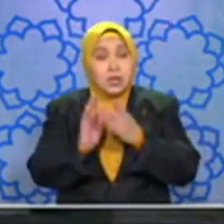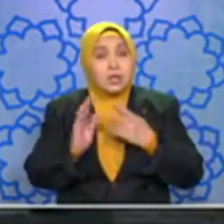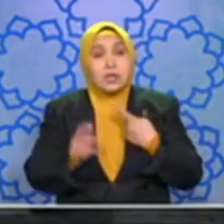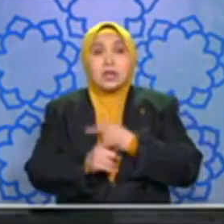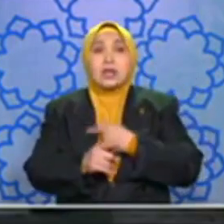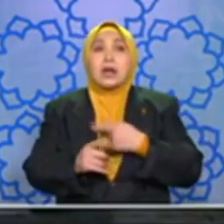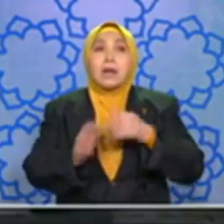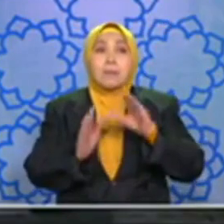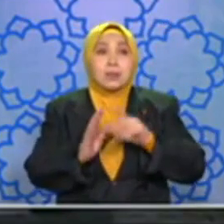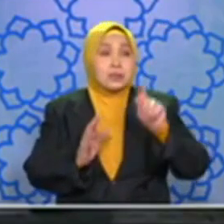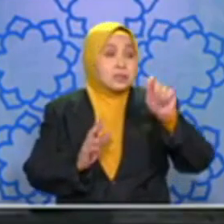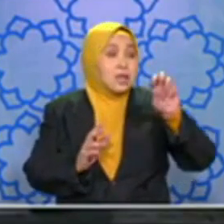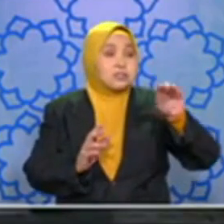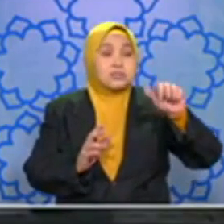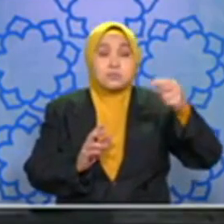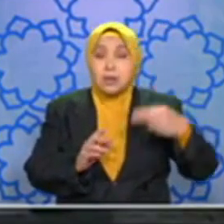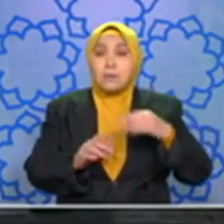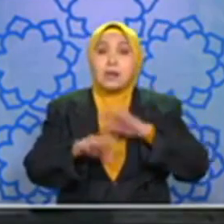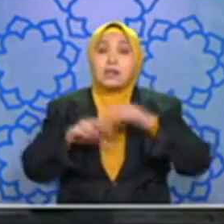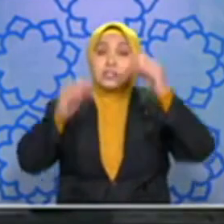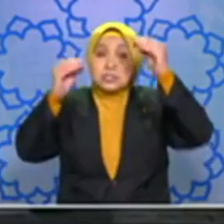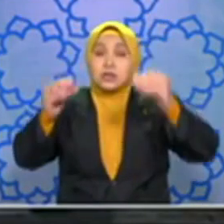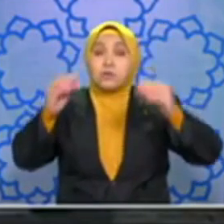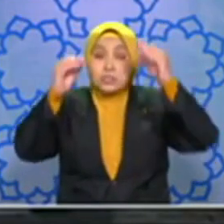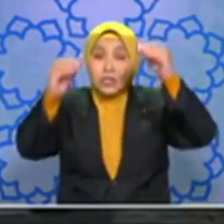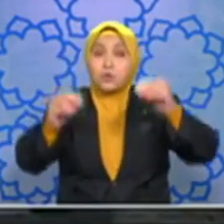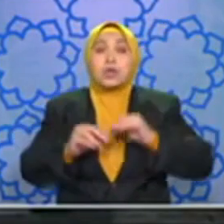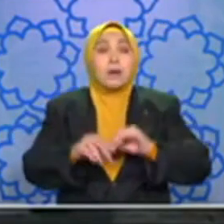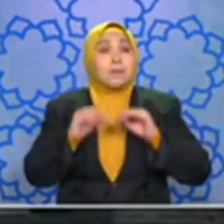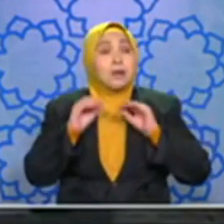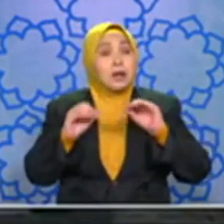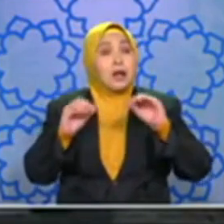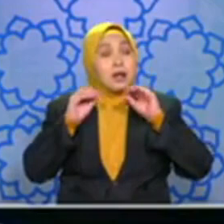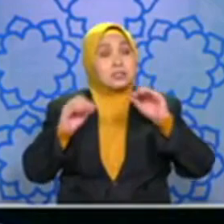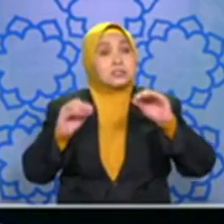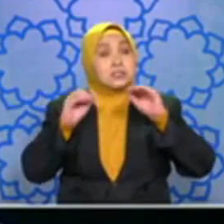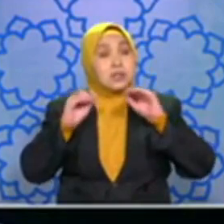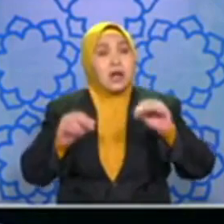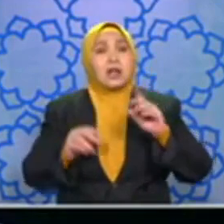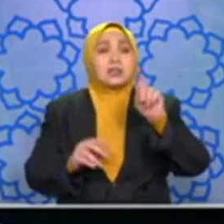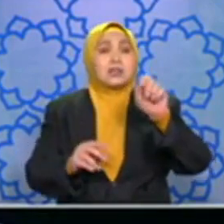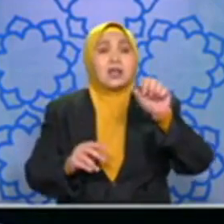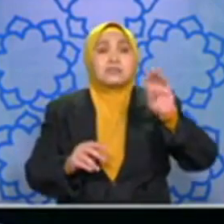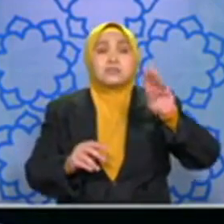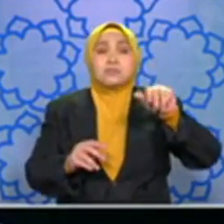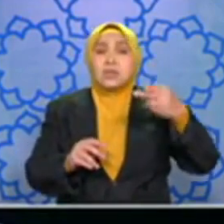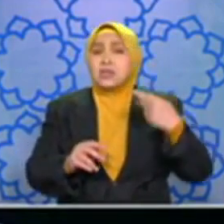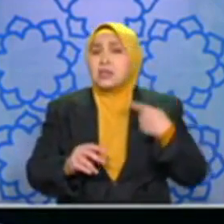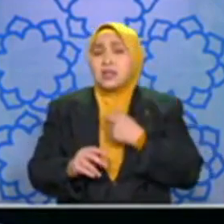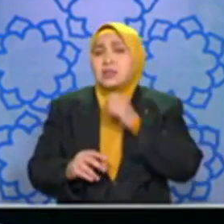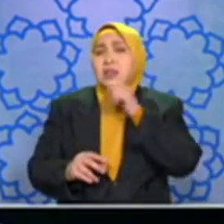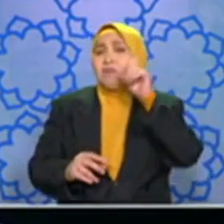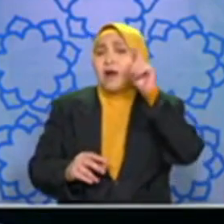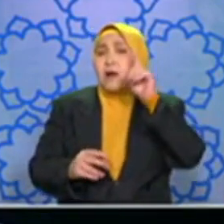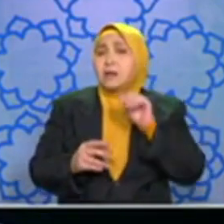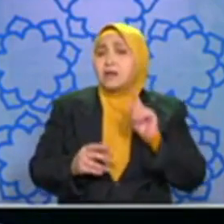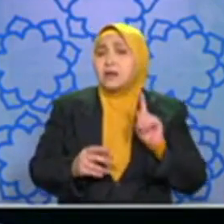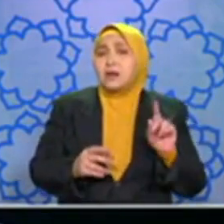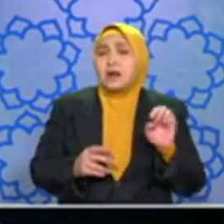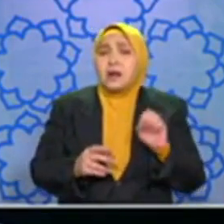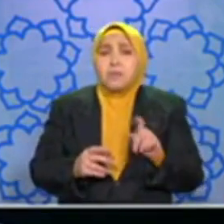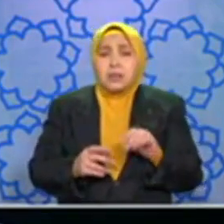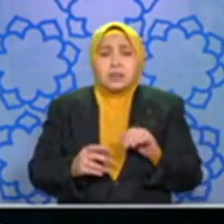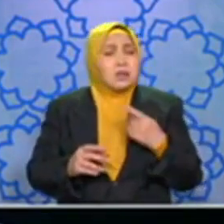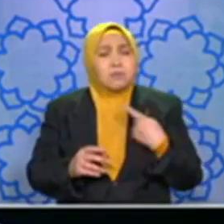ni, satu tambahanlah bagi cikgu-cikgu yang mengajar, mungkin ada tanya, tasbih ni maksudnya kita tak faham ke? Dia tafqahun